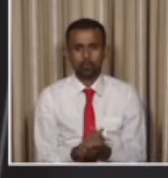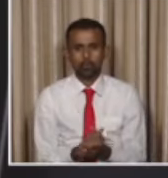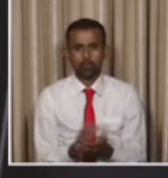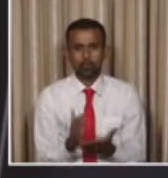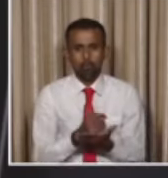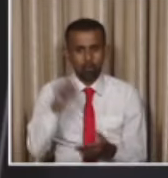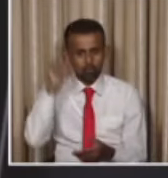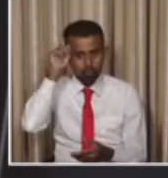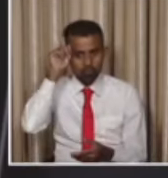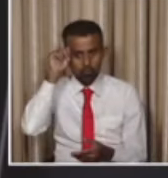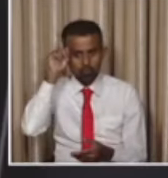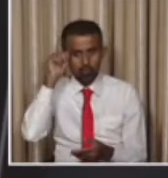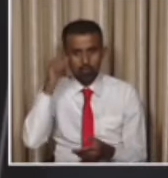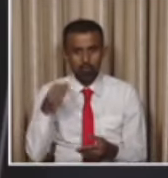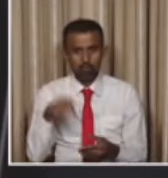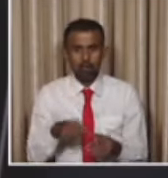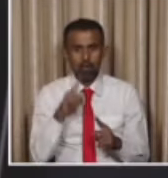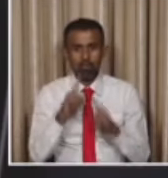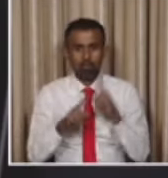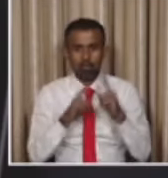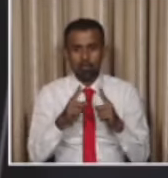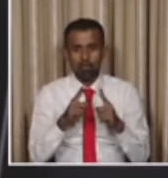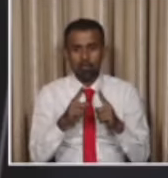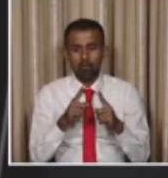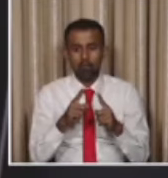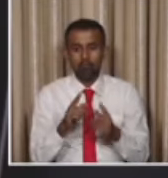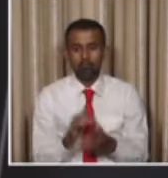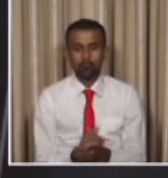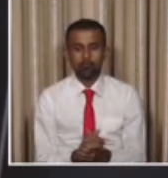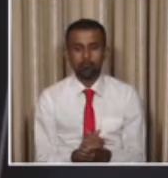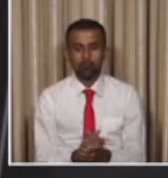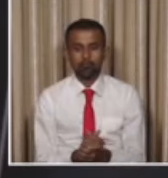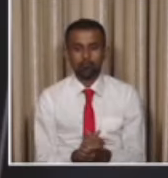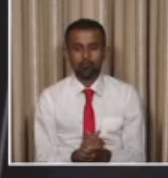ඕනේ කොනෙකුට. දැන් කතා කරනවා.